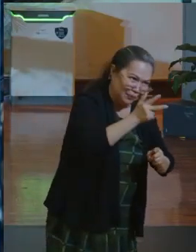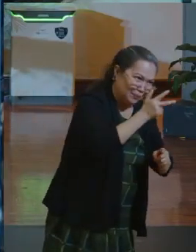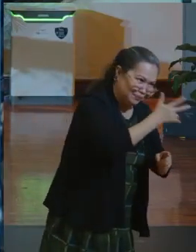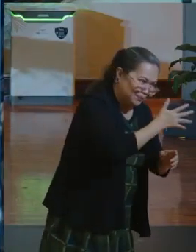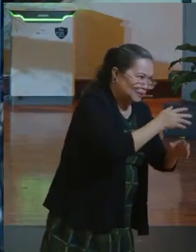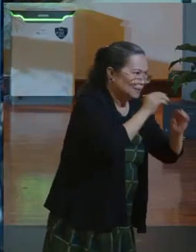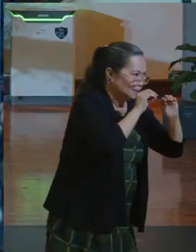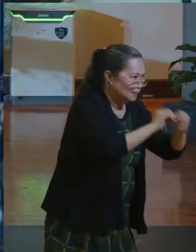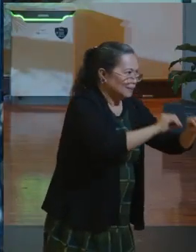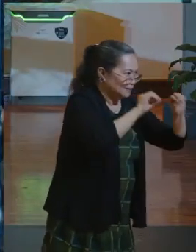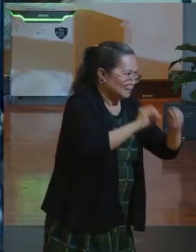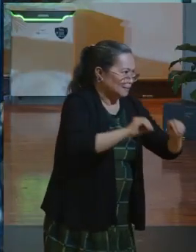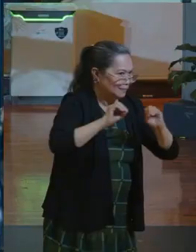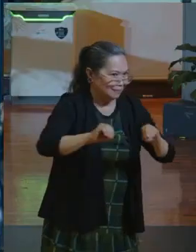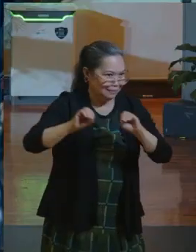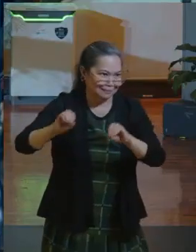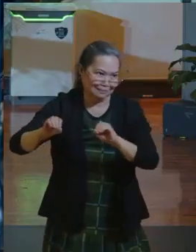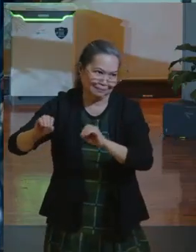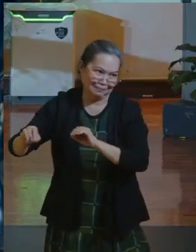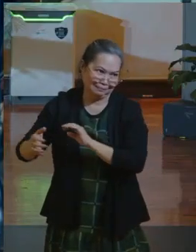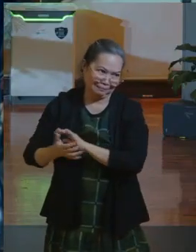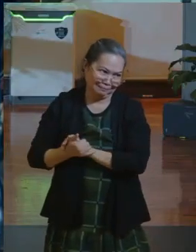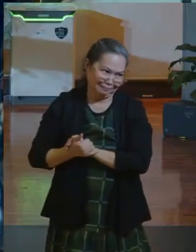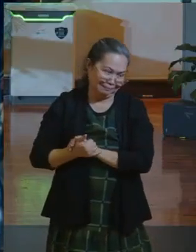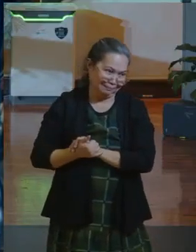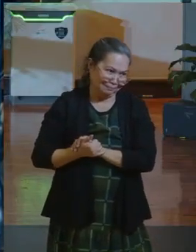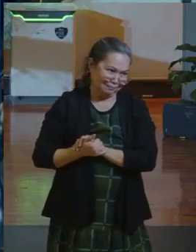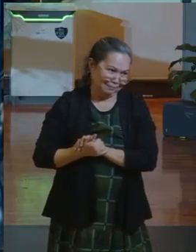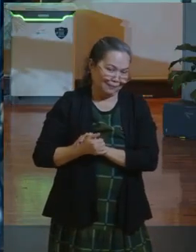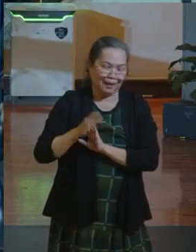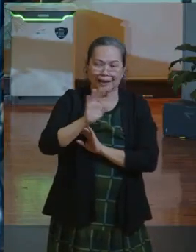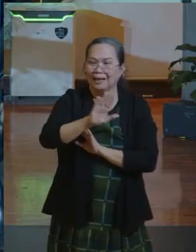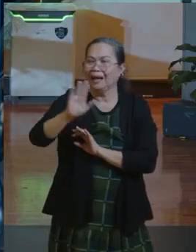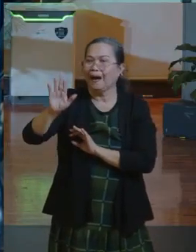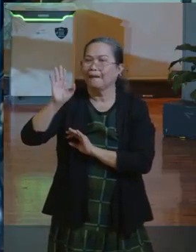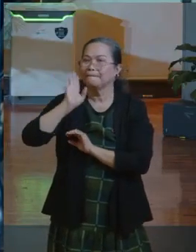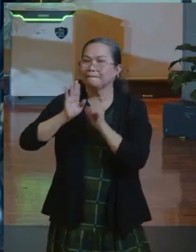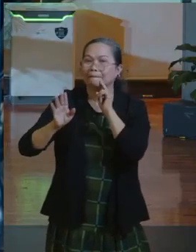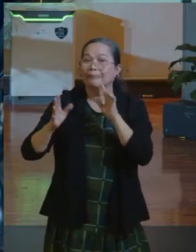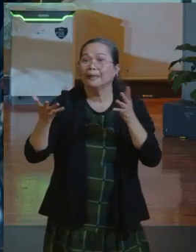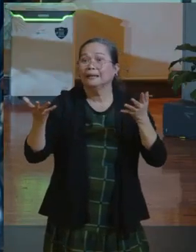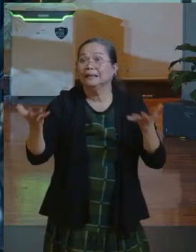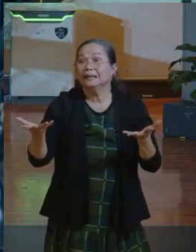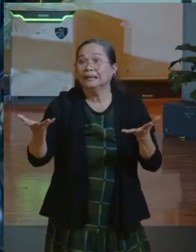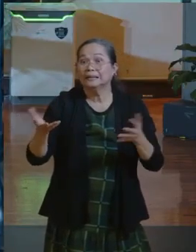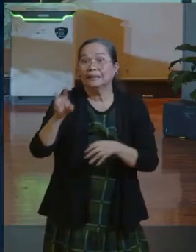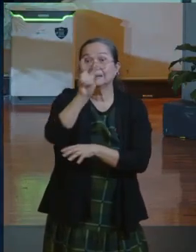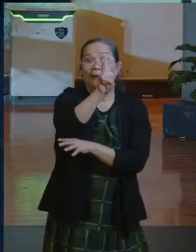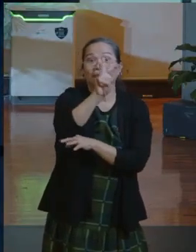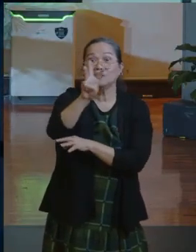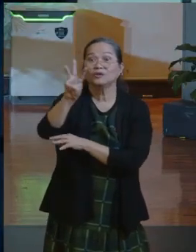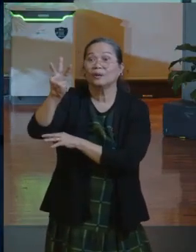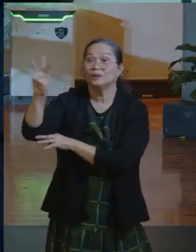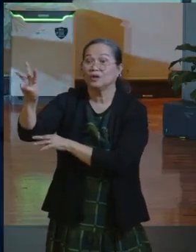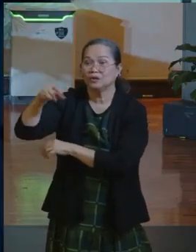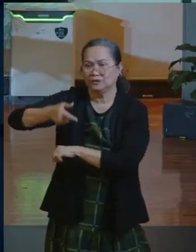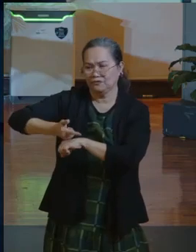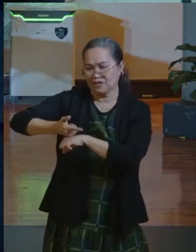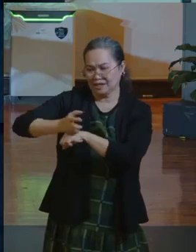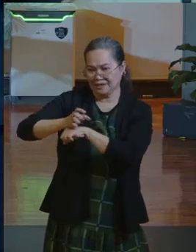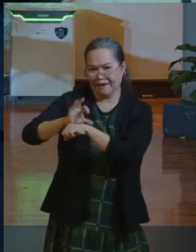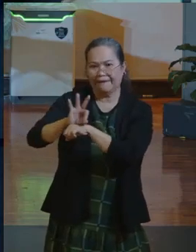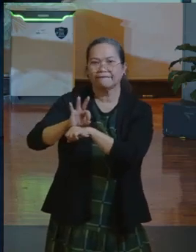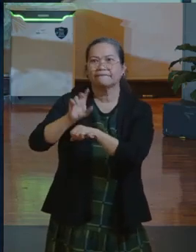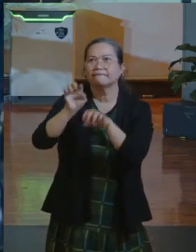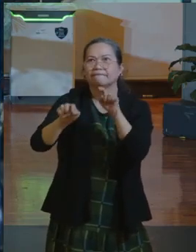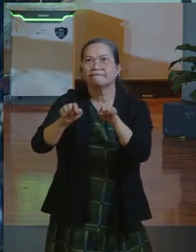Life Journey 3, Life Journey 4, mga kapatid, nasa website po natin lahat yan.